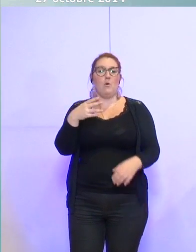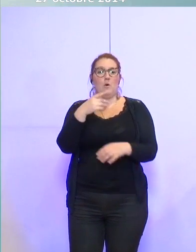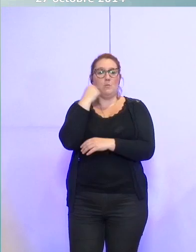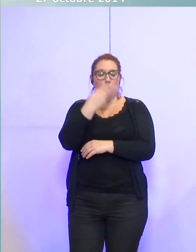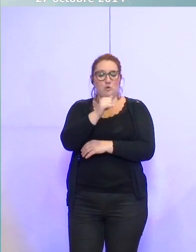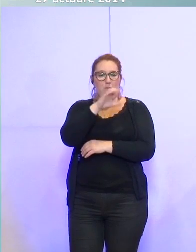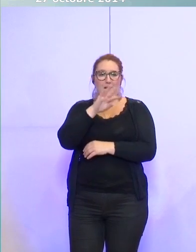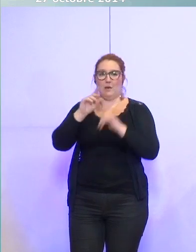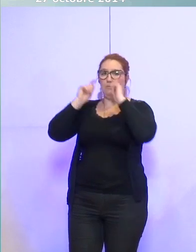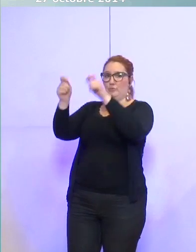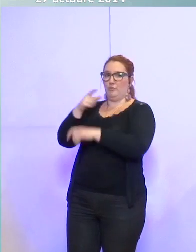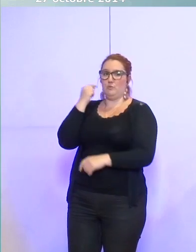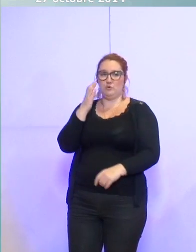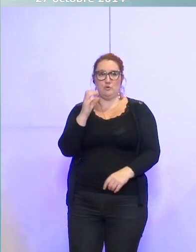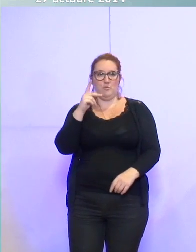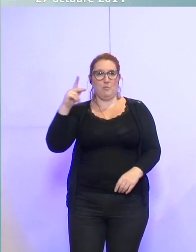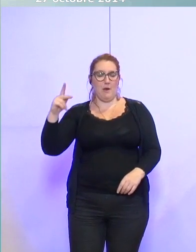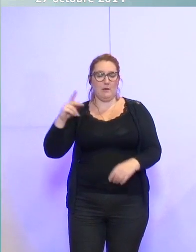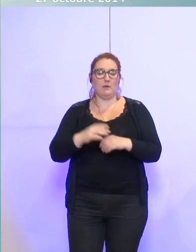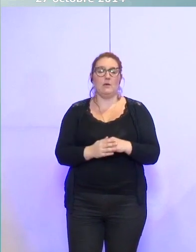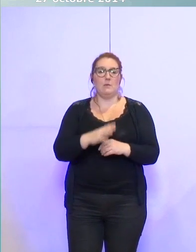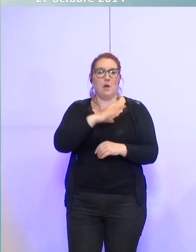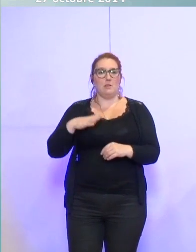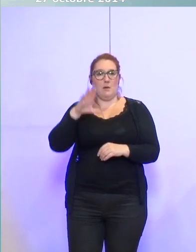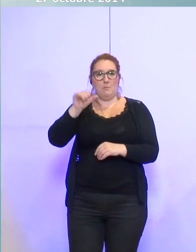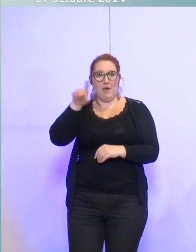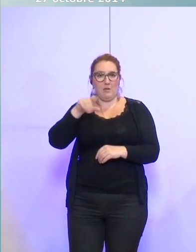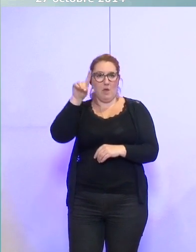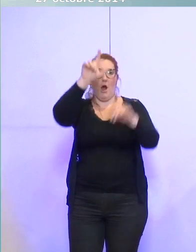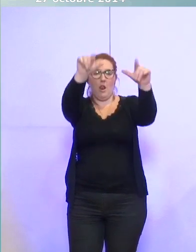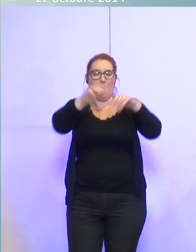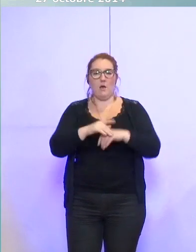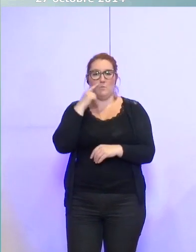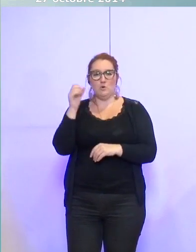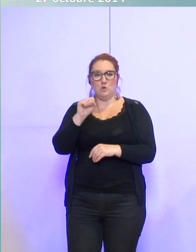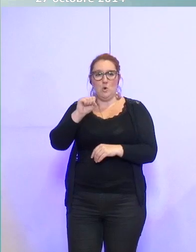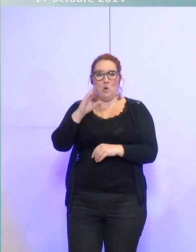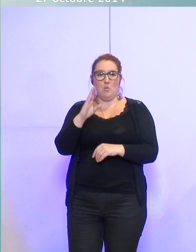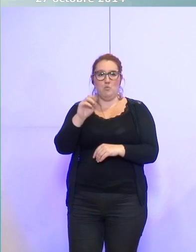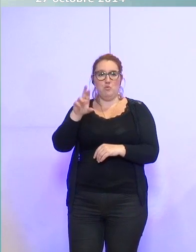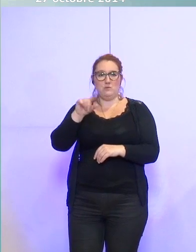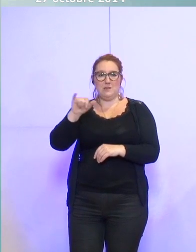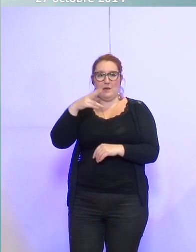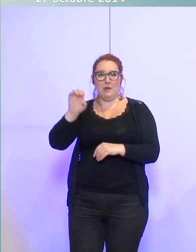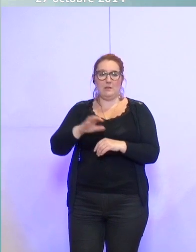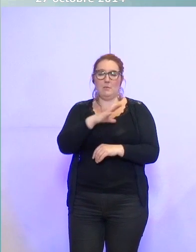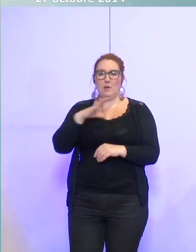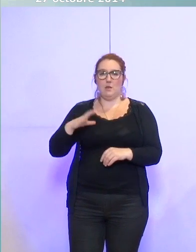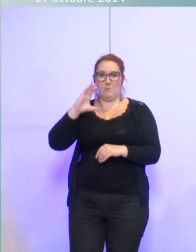Antoine Bach pour la soirée, Corinne Bernard, Sadok Bouzaïem, Laurence